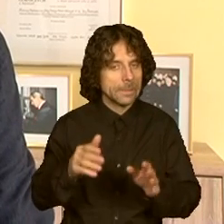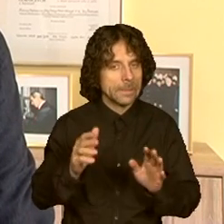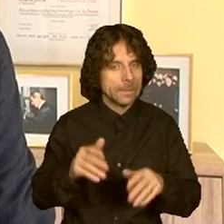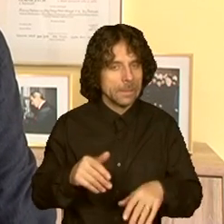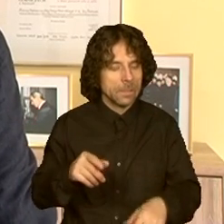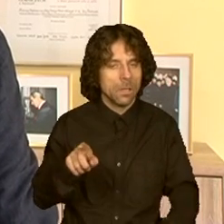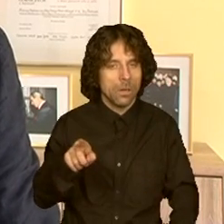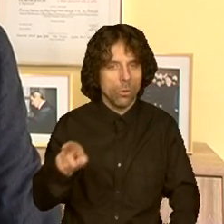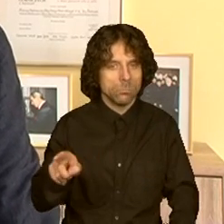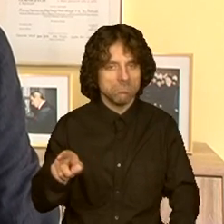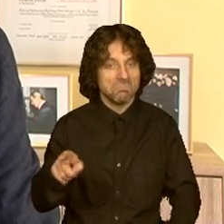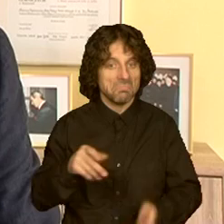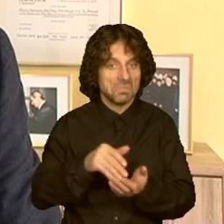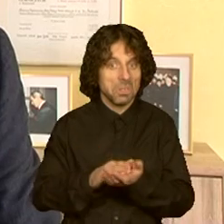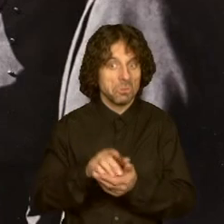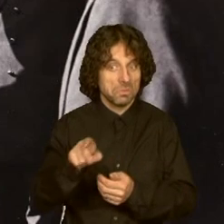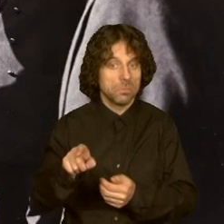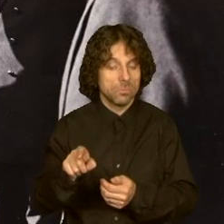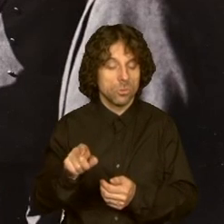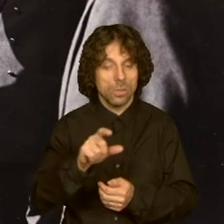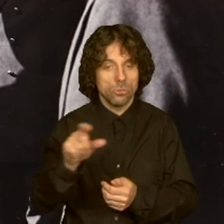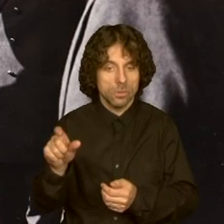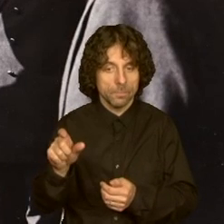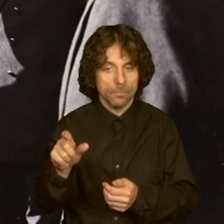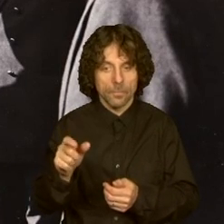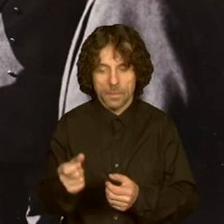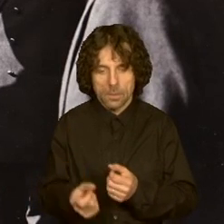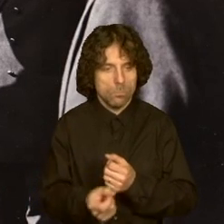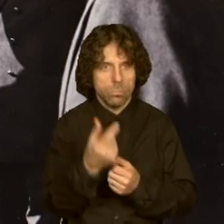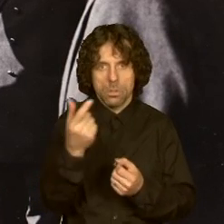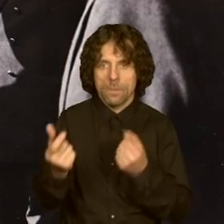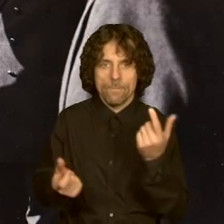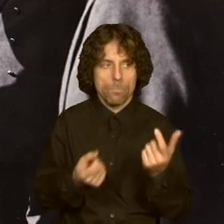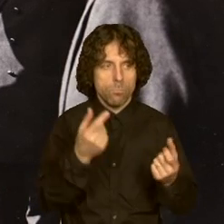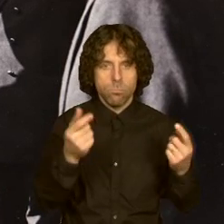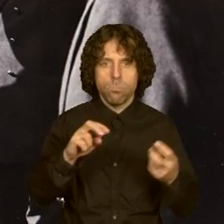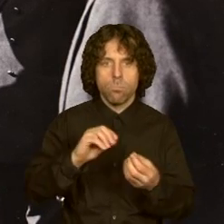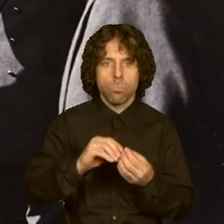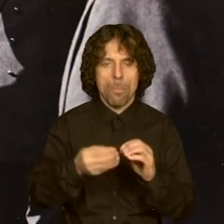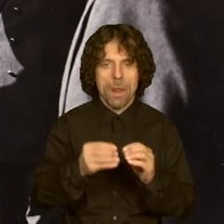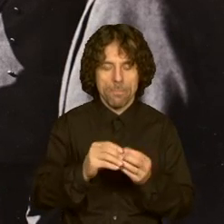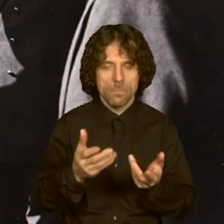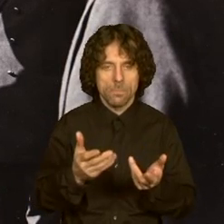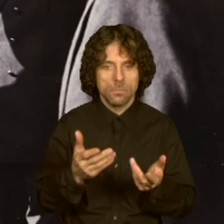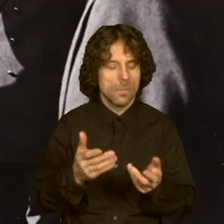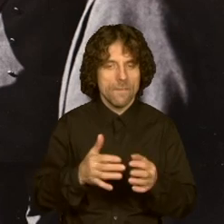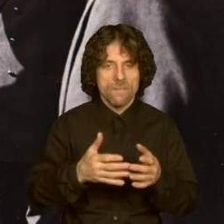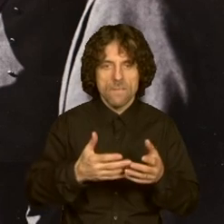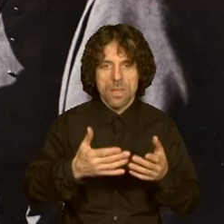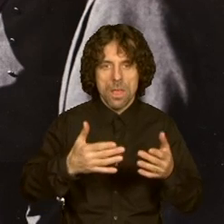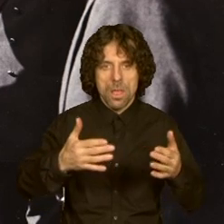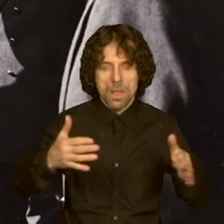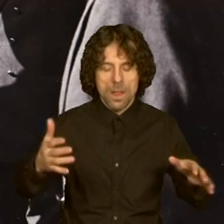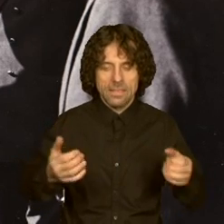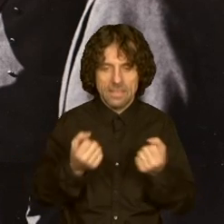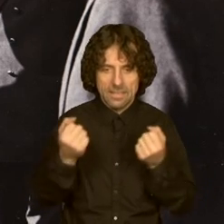pogrzebie. Tak zaczął Kasperlik. Pojawiły się problemy z naborem pracowników. Dołożono